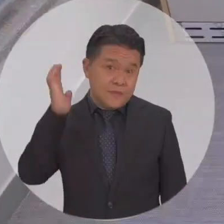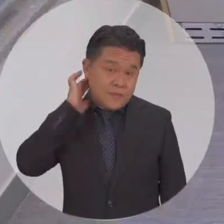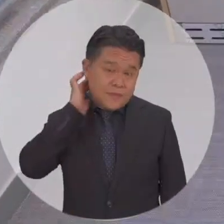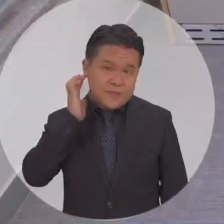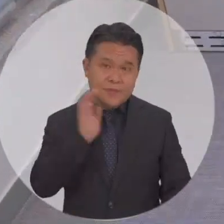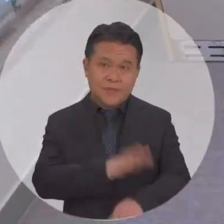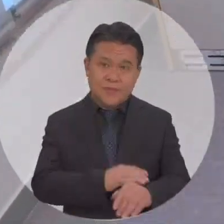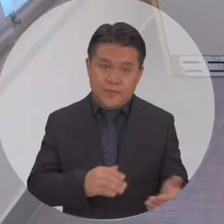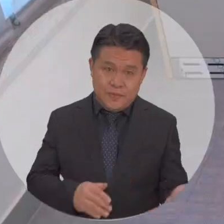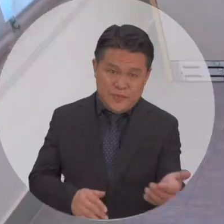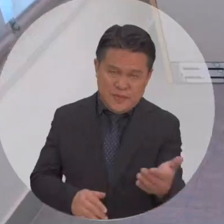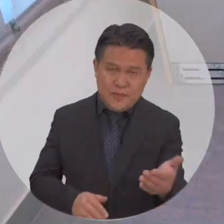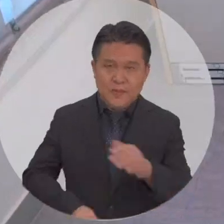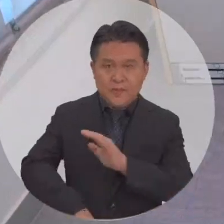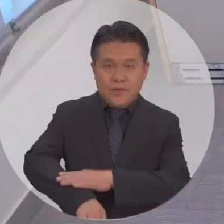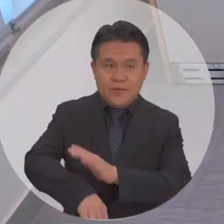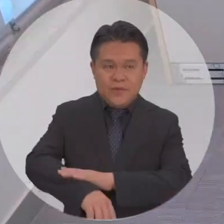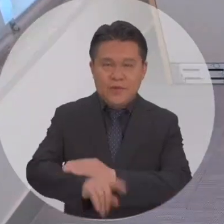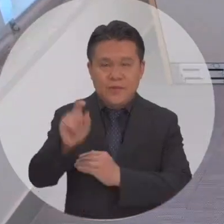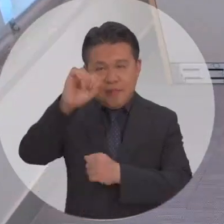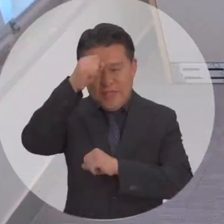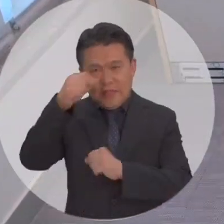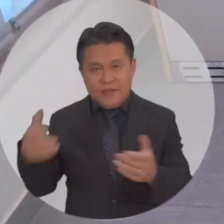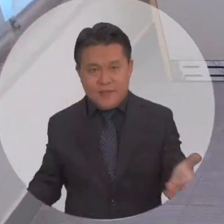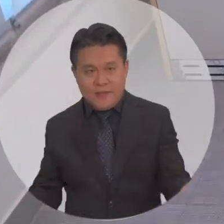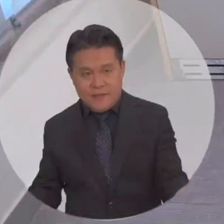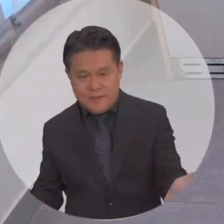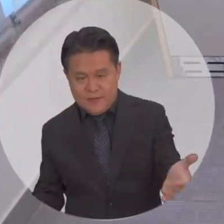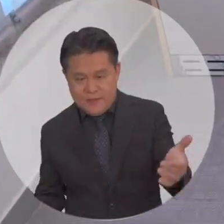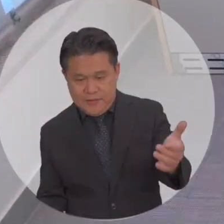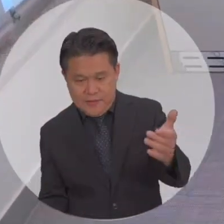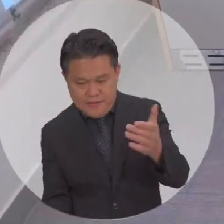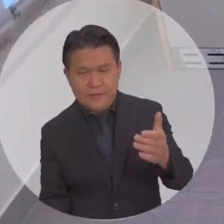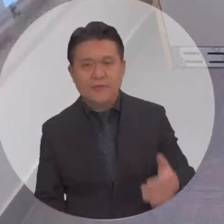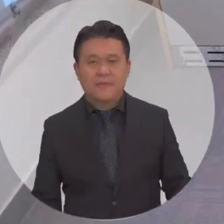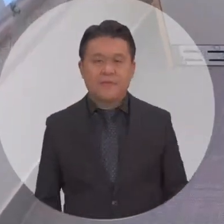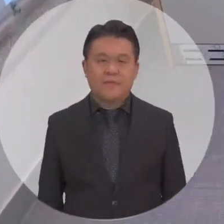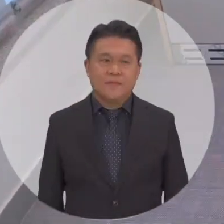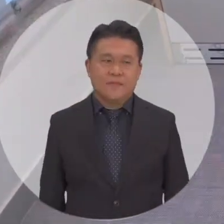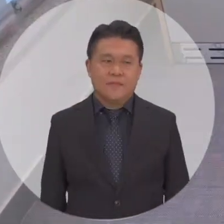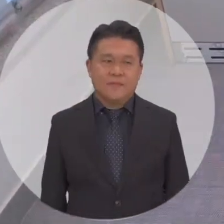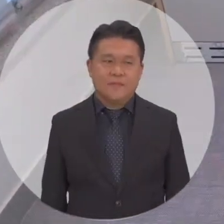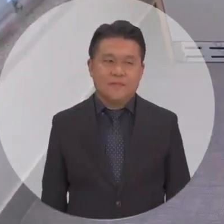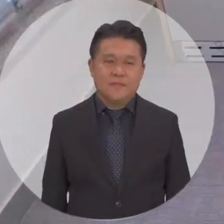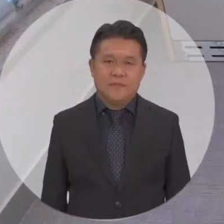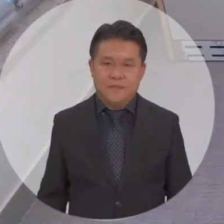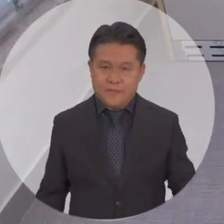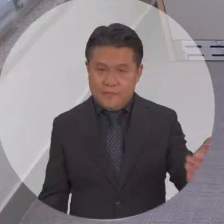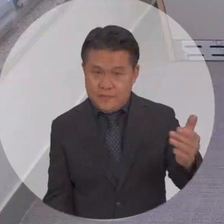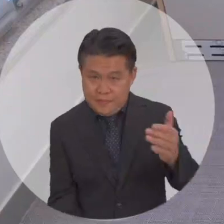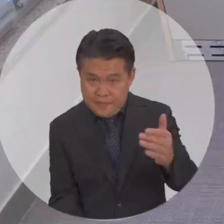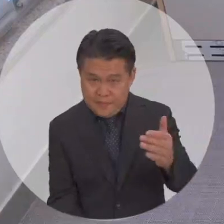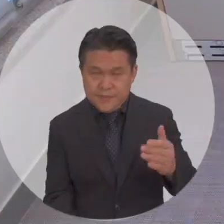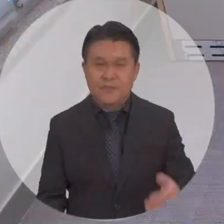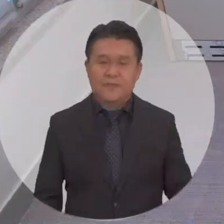대상자의 목 밑으로 왼손을 넣고 오른손은 다리를 지지하여 일으켜 앉힙니다.